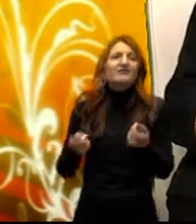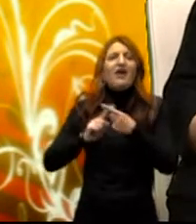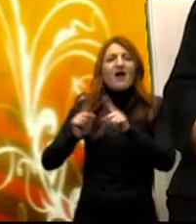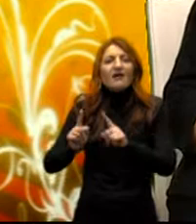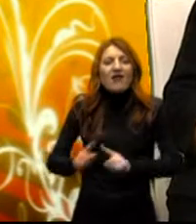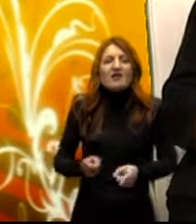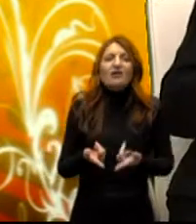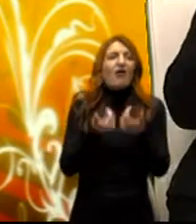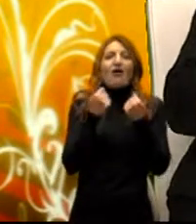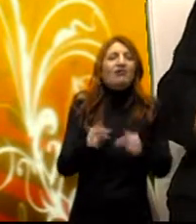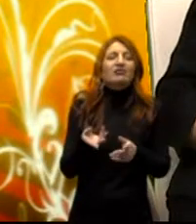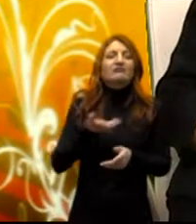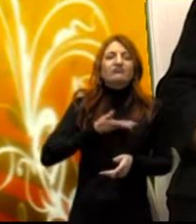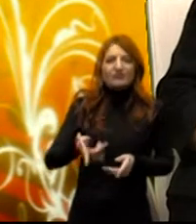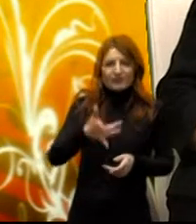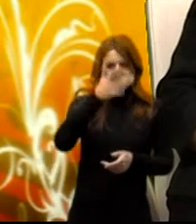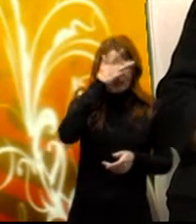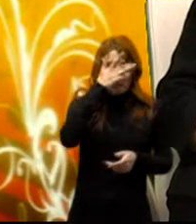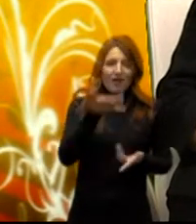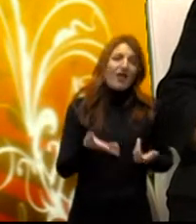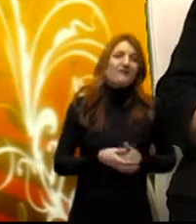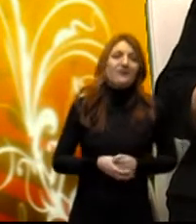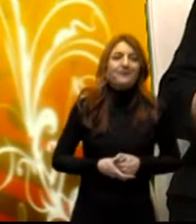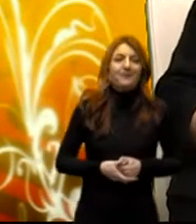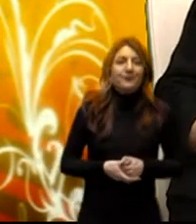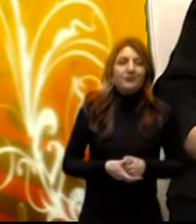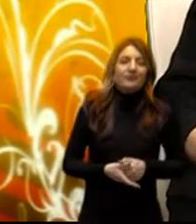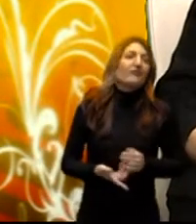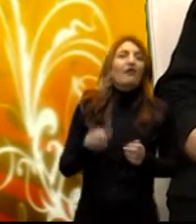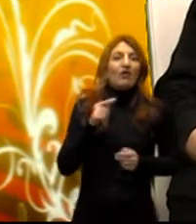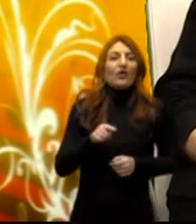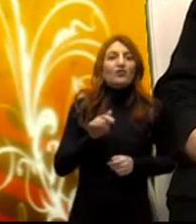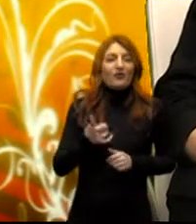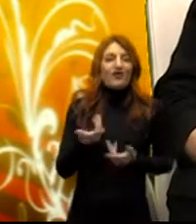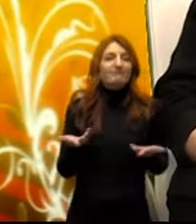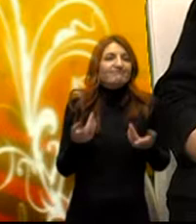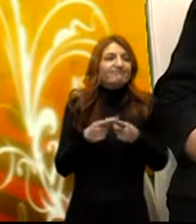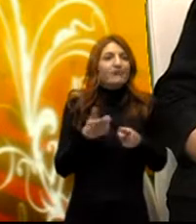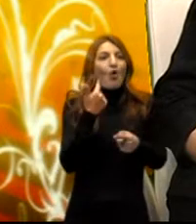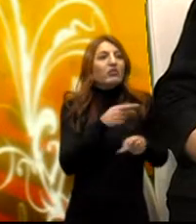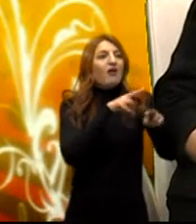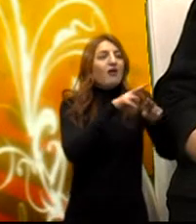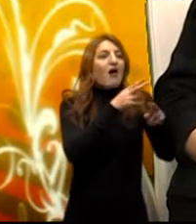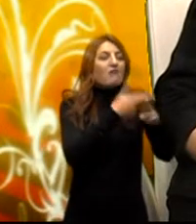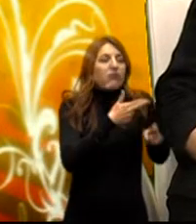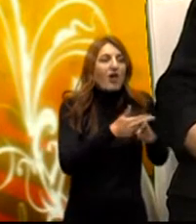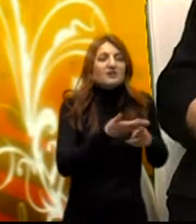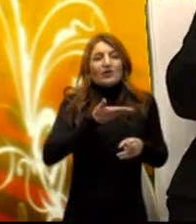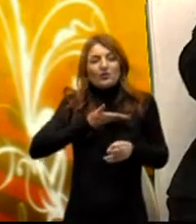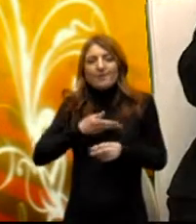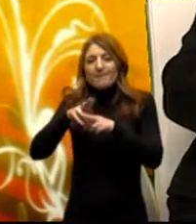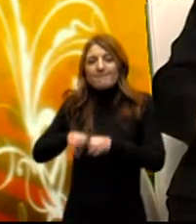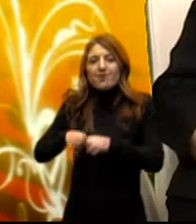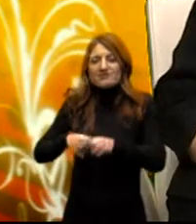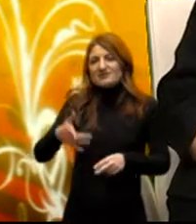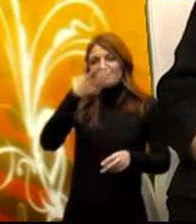internističkih razloga zašto nekog može biti boljet glava i onda to je simptom neke bolesti. Ali možda da